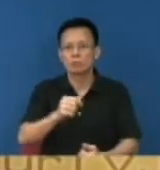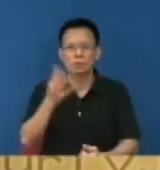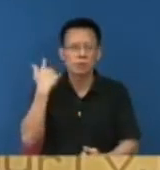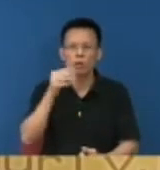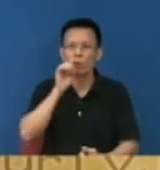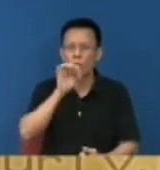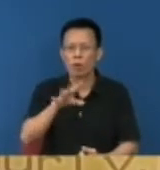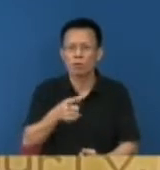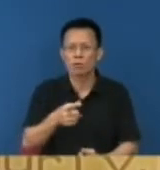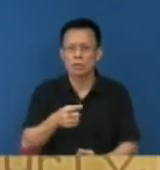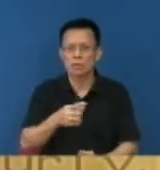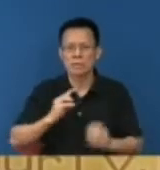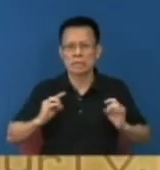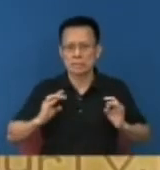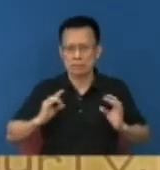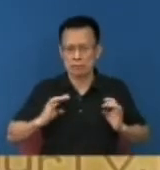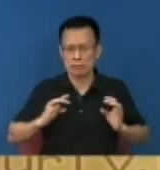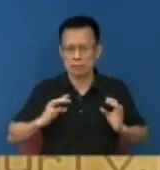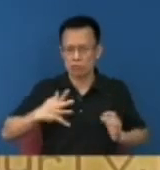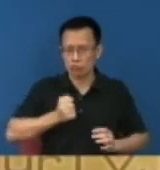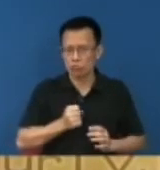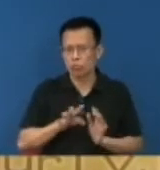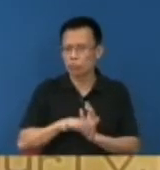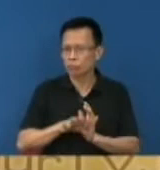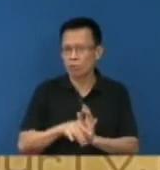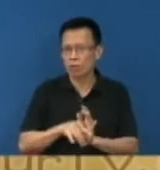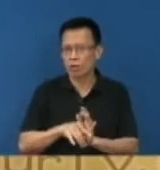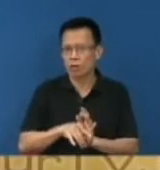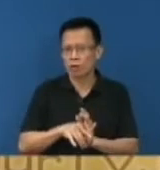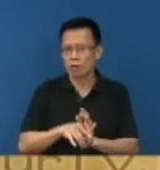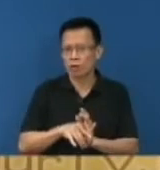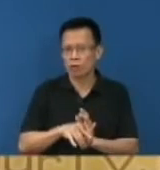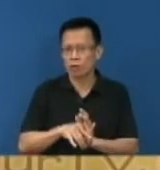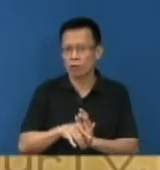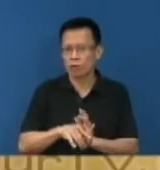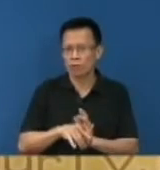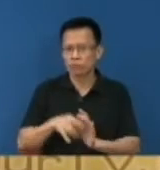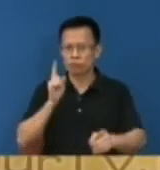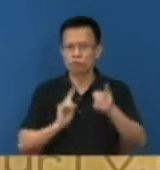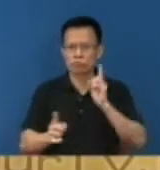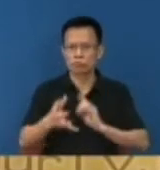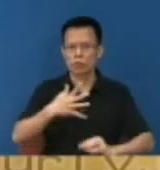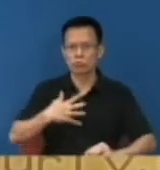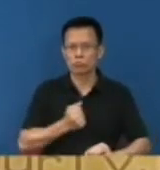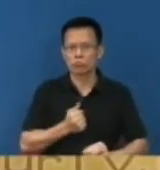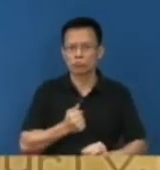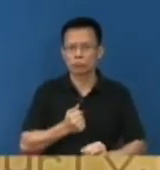以權謀私、濫權去呢一個性騷擾佢